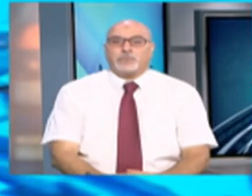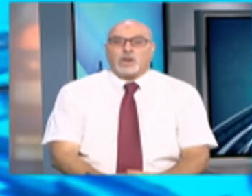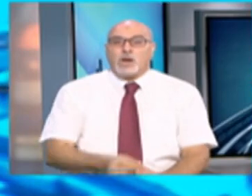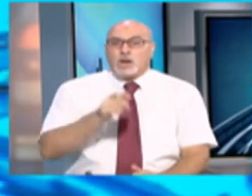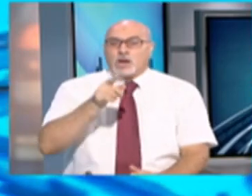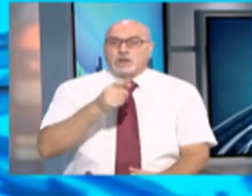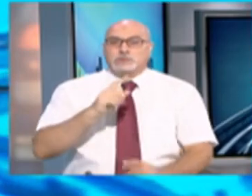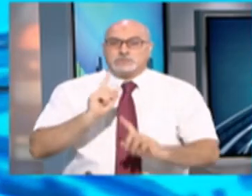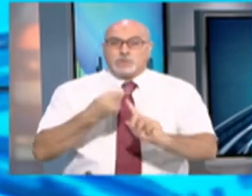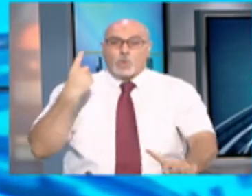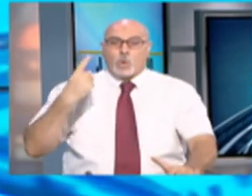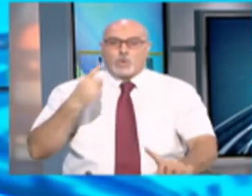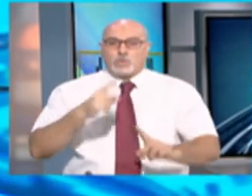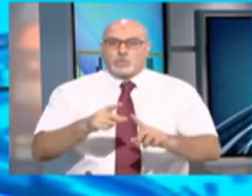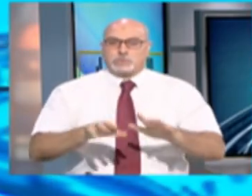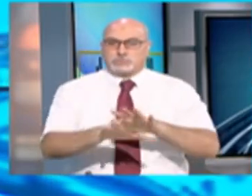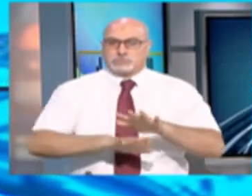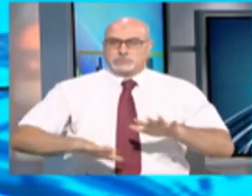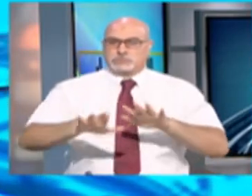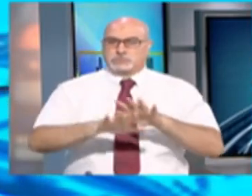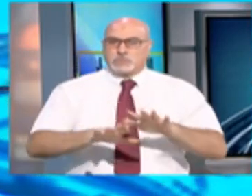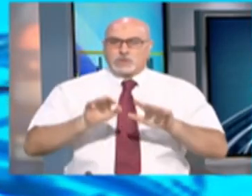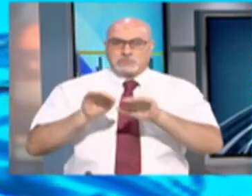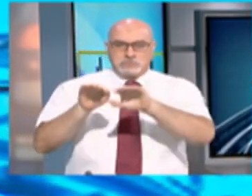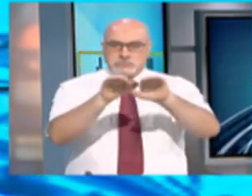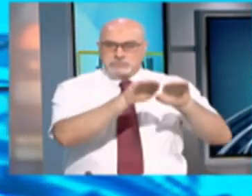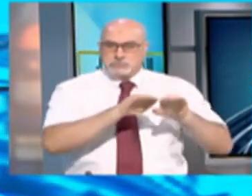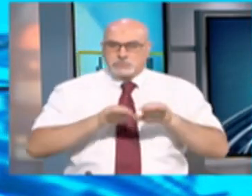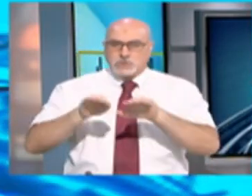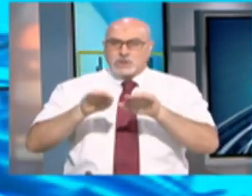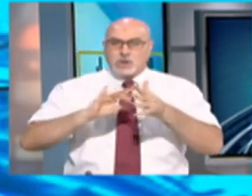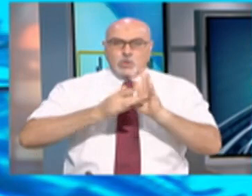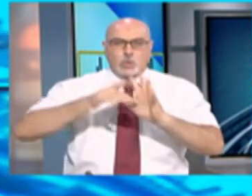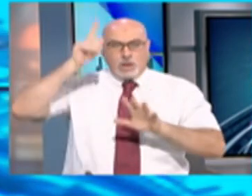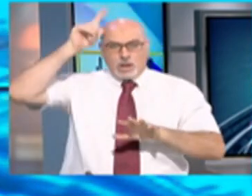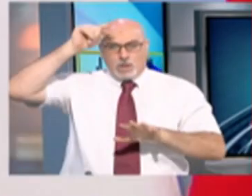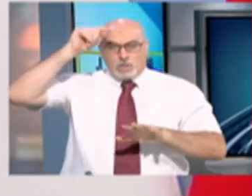فيما يتعلق بالمبادئ القائمة على الإنصاف والتكافؤ بين الدول.